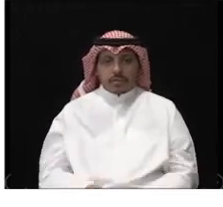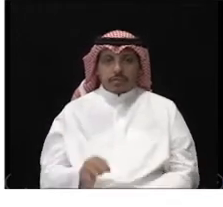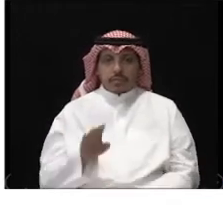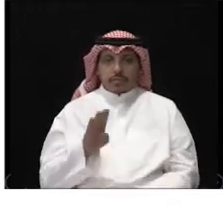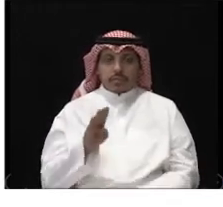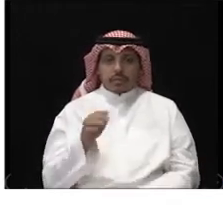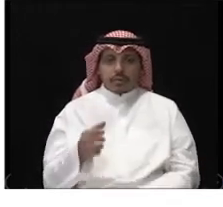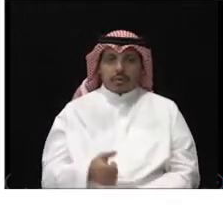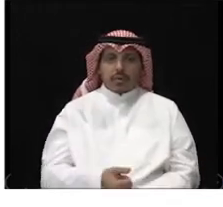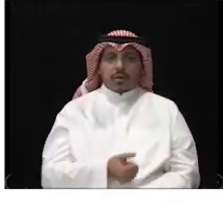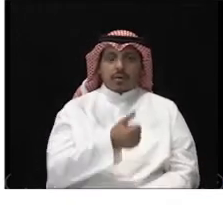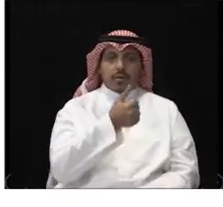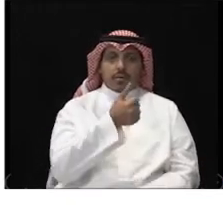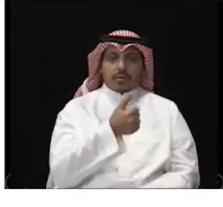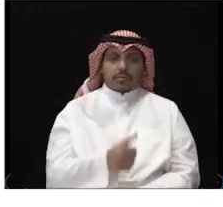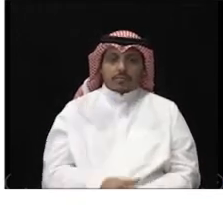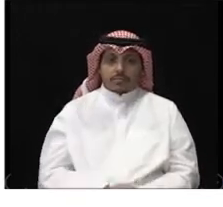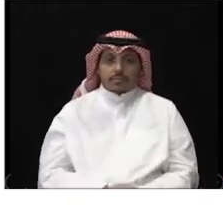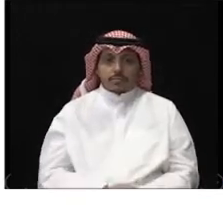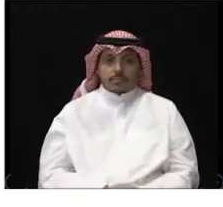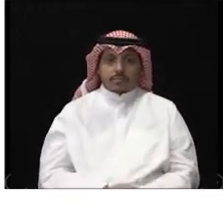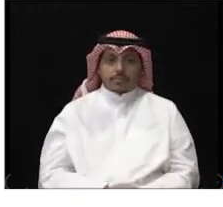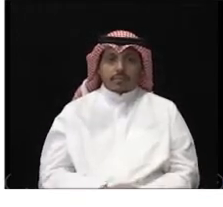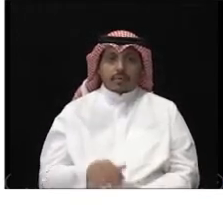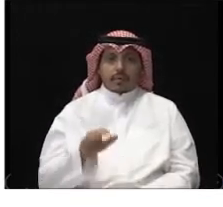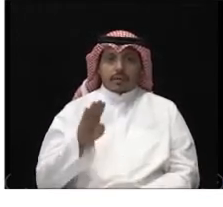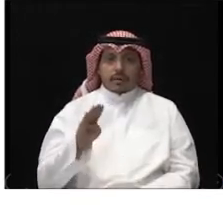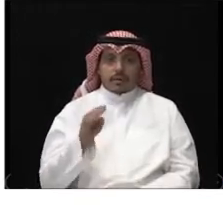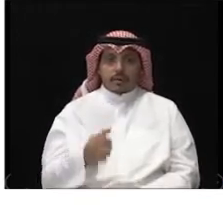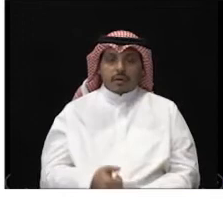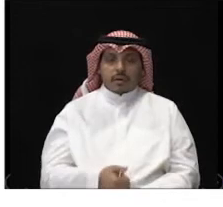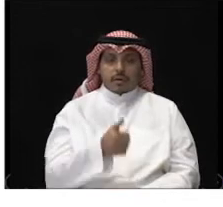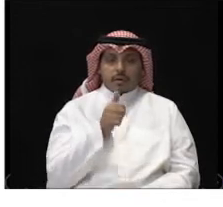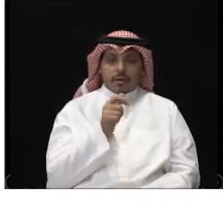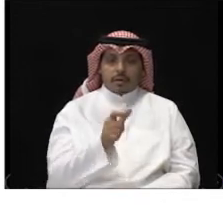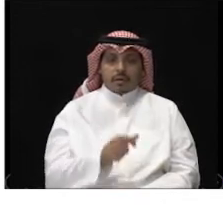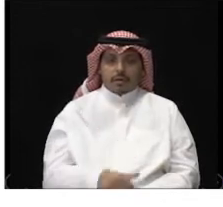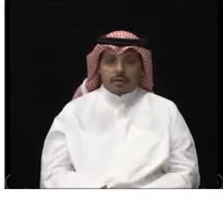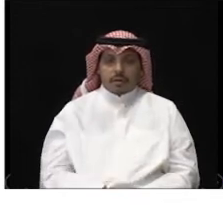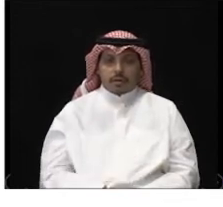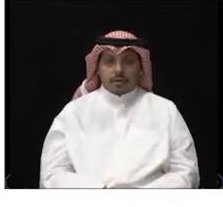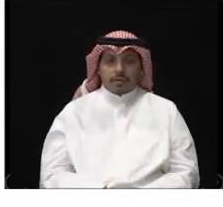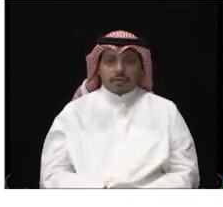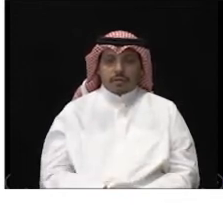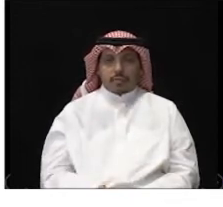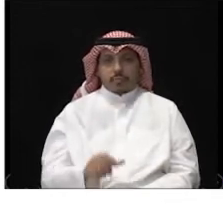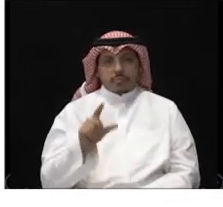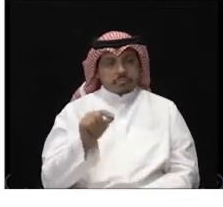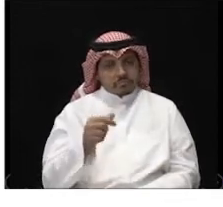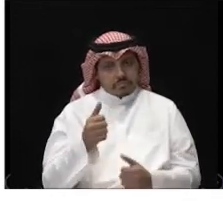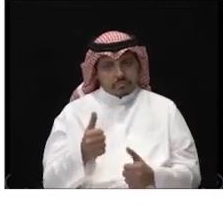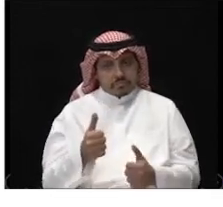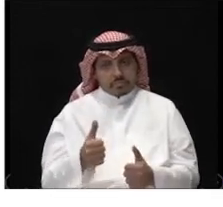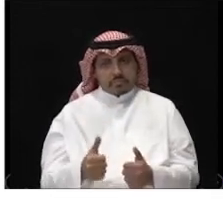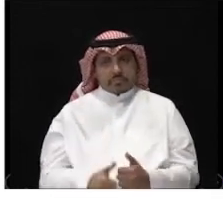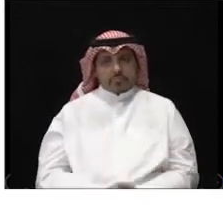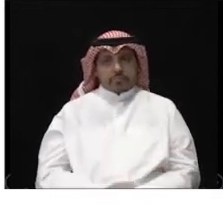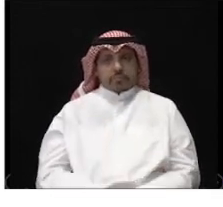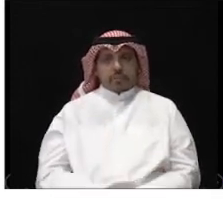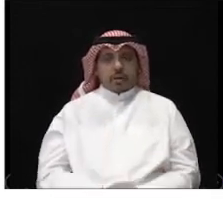حرف متحرك نقول كان كان، ممتاز، رائعون جدا، بارك